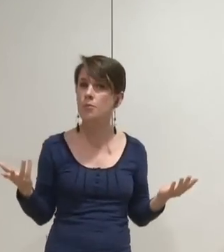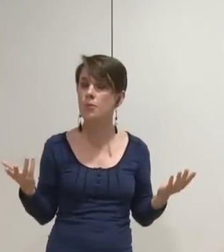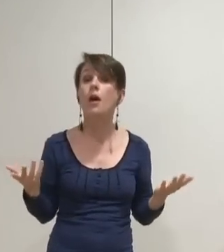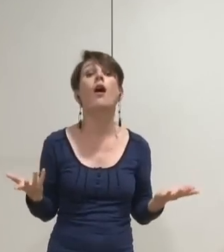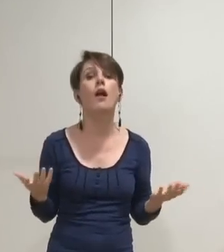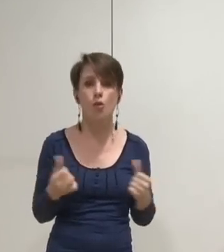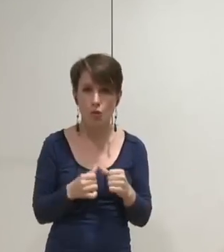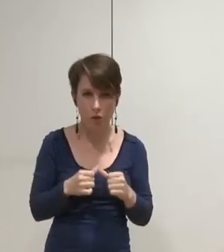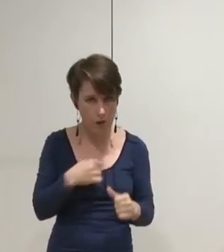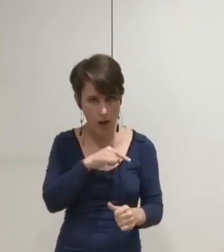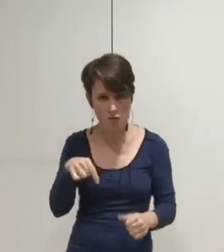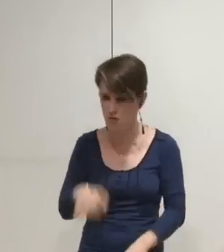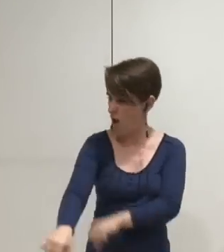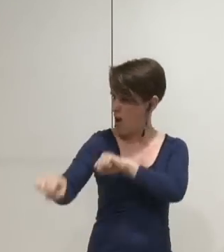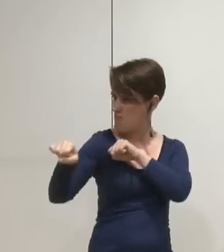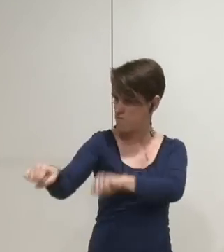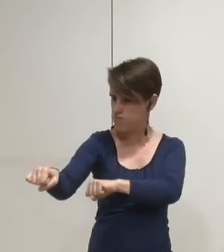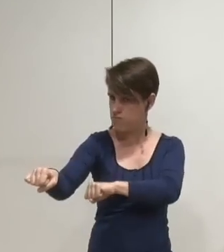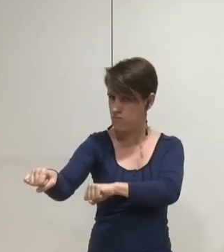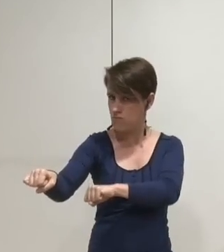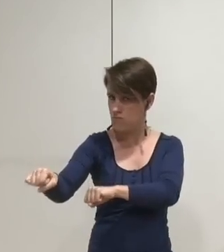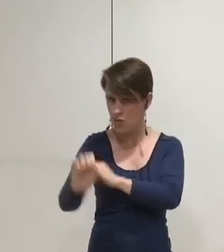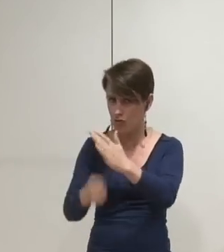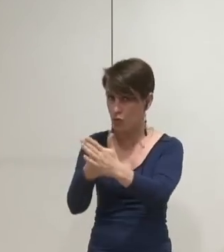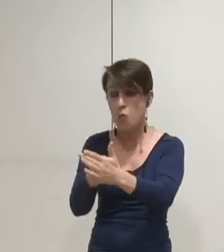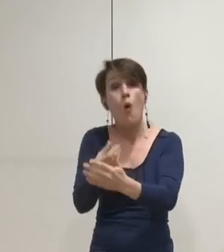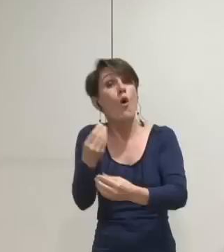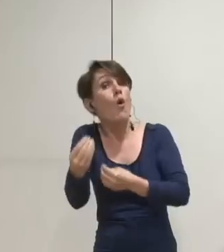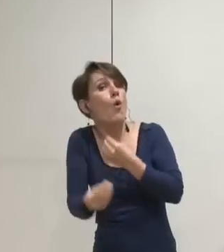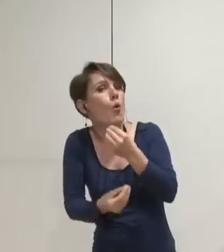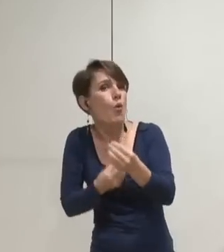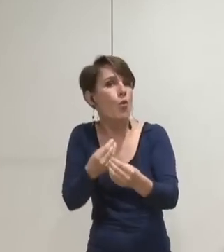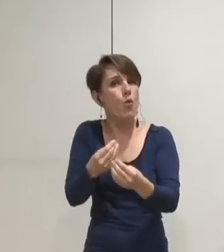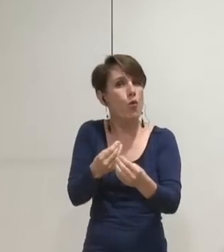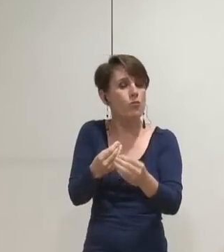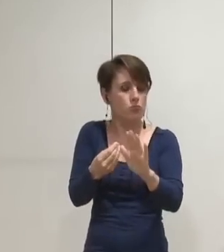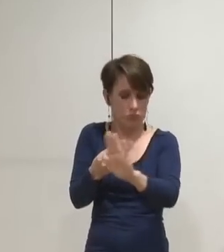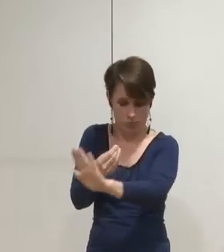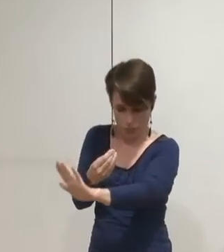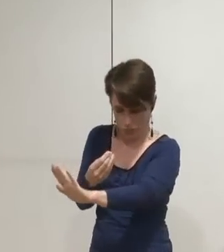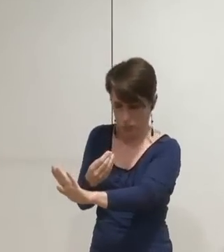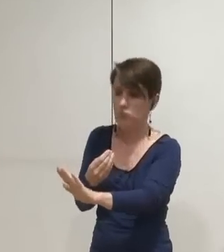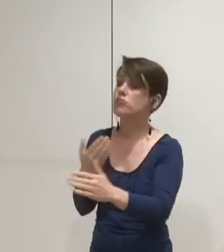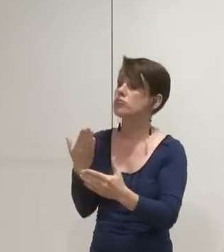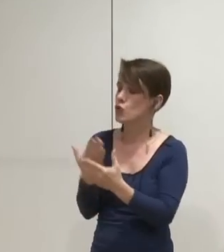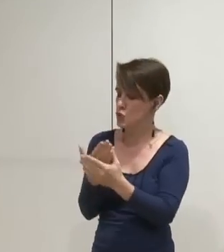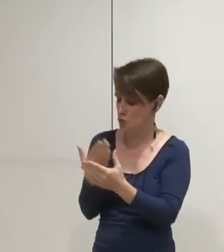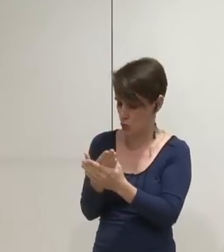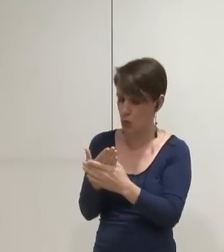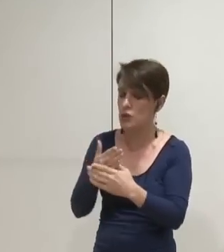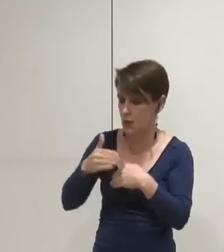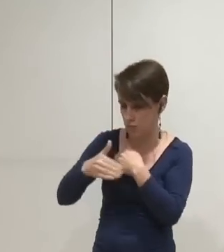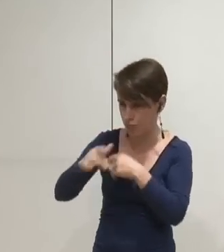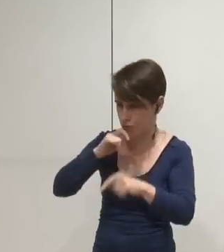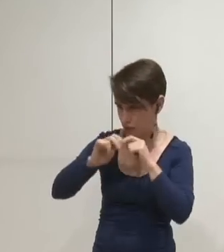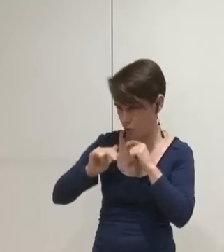force ou prendre le temps de rediscuter ce dossier en particulier avec les salariés de GEG afin d'étudier